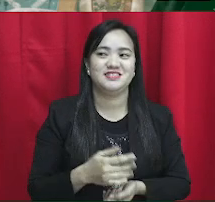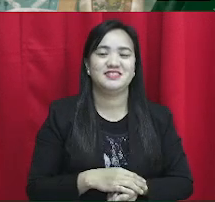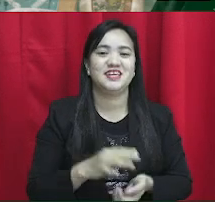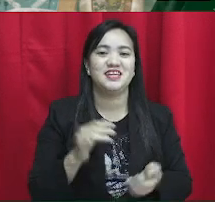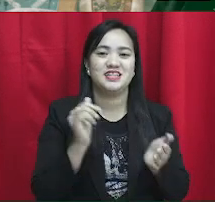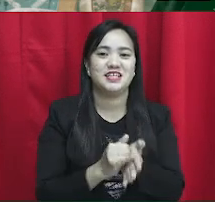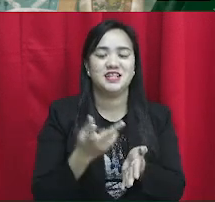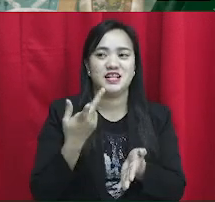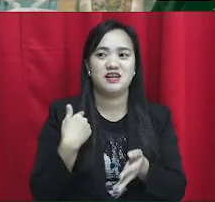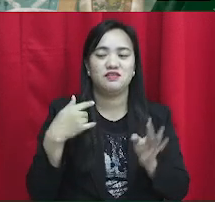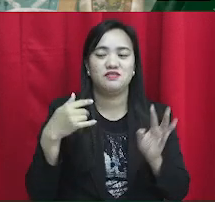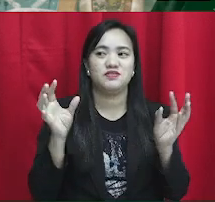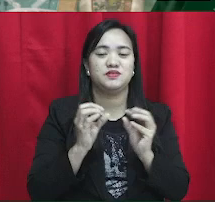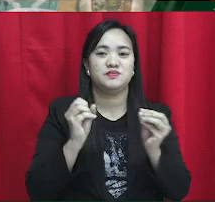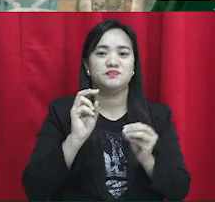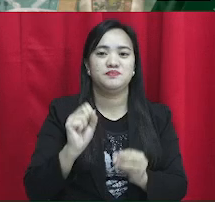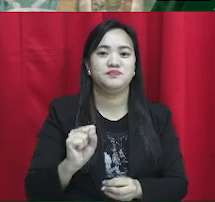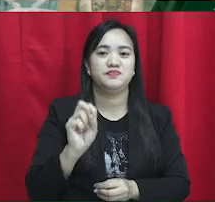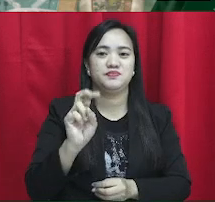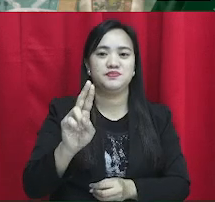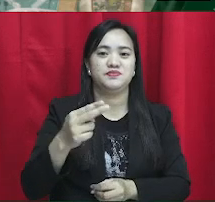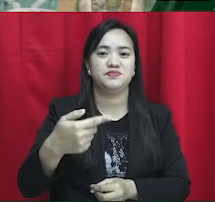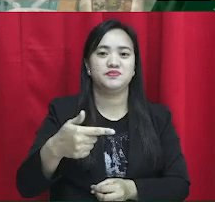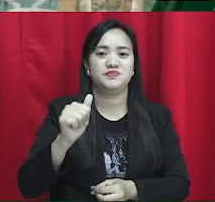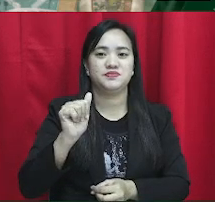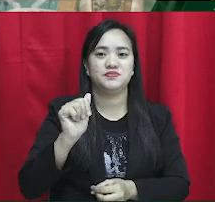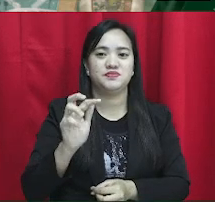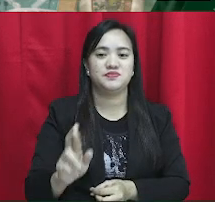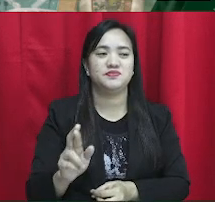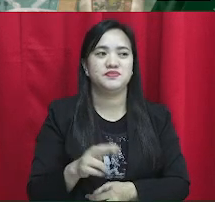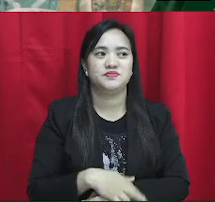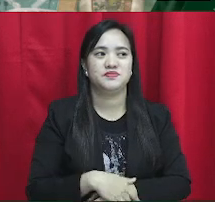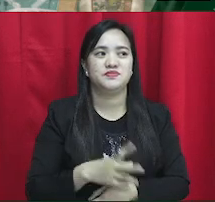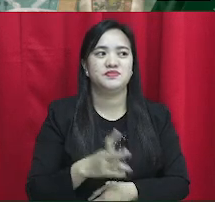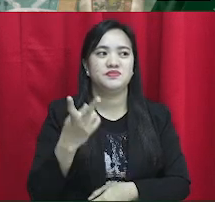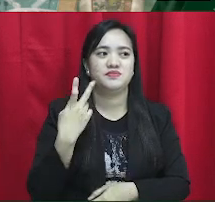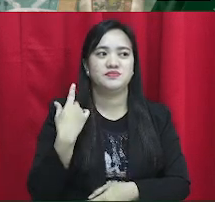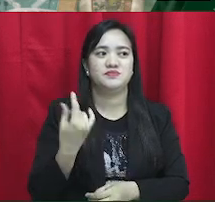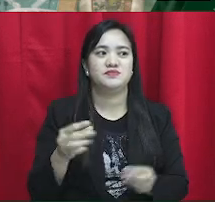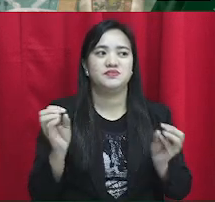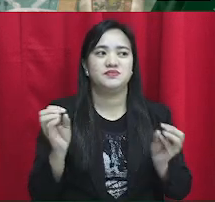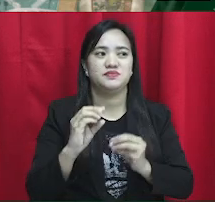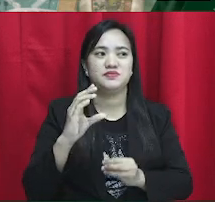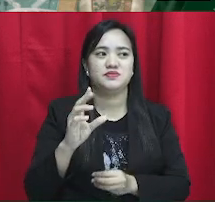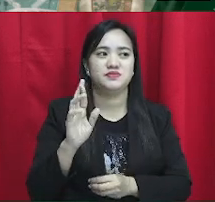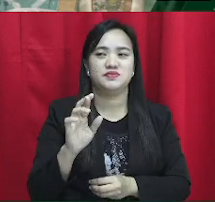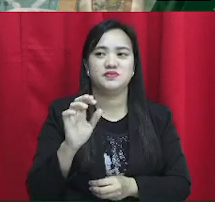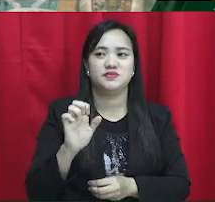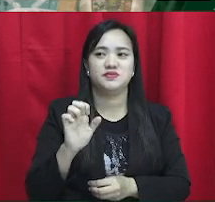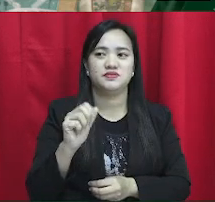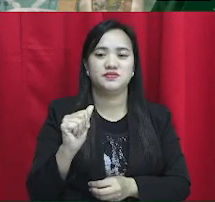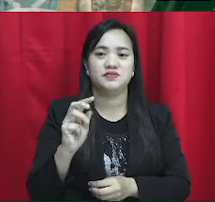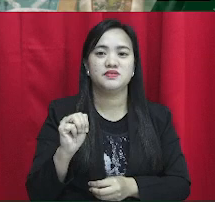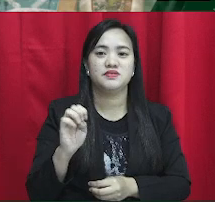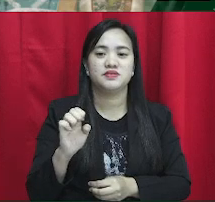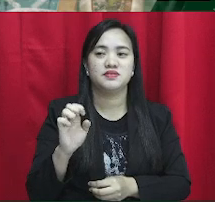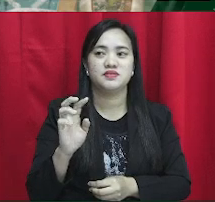Nga. Nawalang sugar. Yes. Maliwanag yun. Walang creamer yun. Ayan. Pure talagang